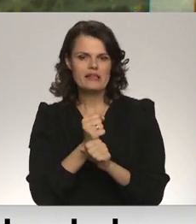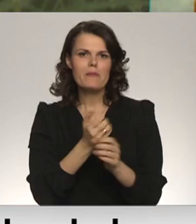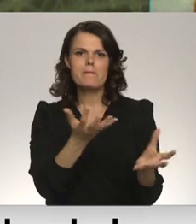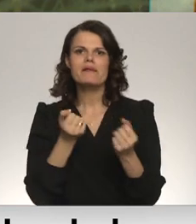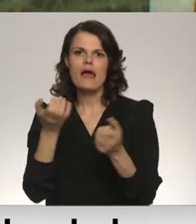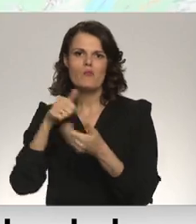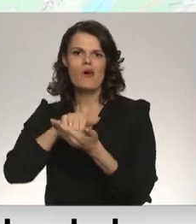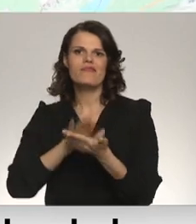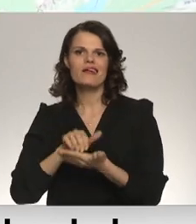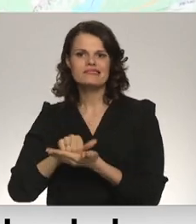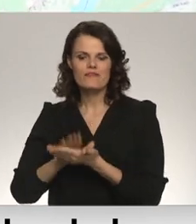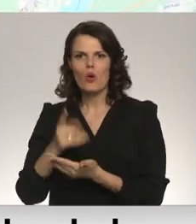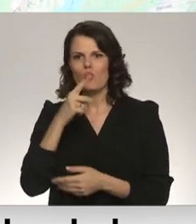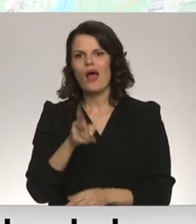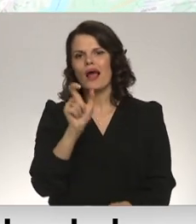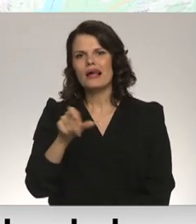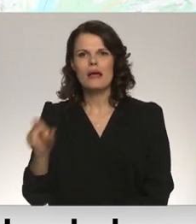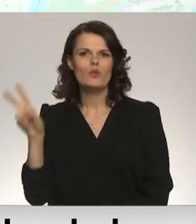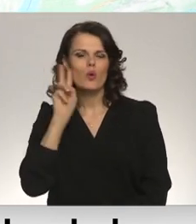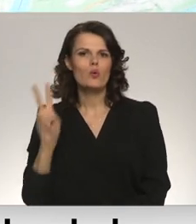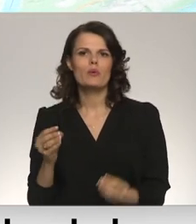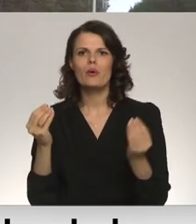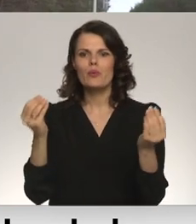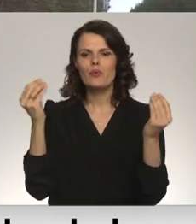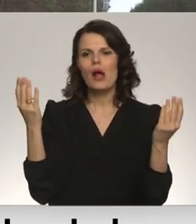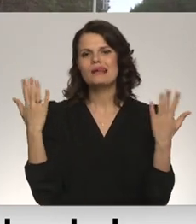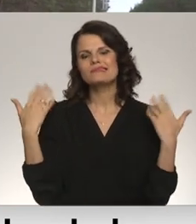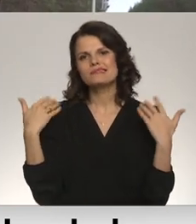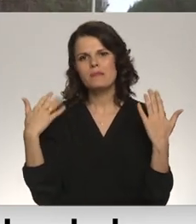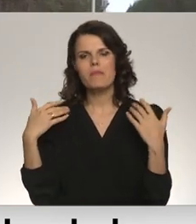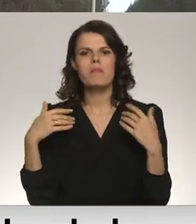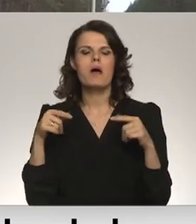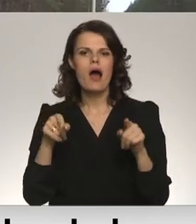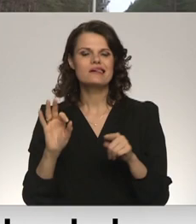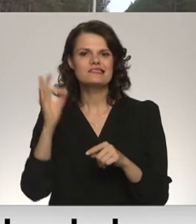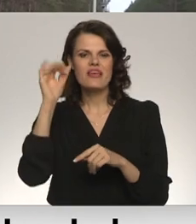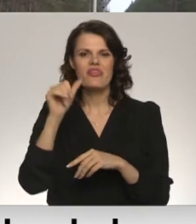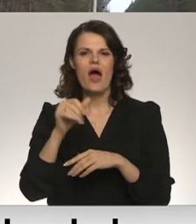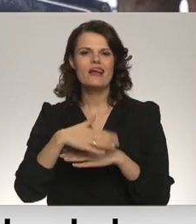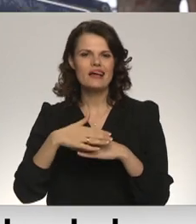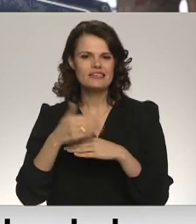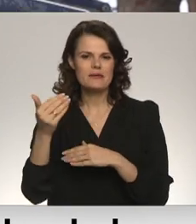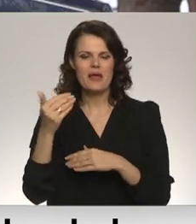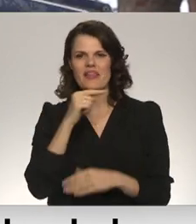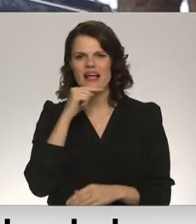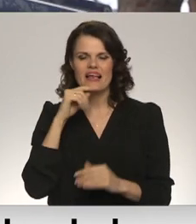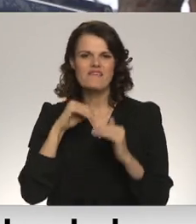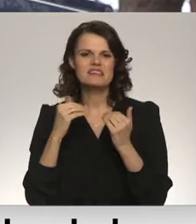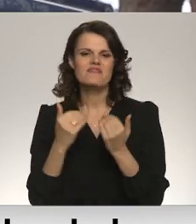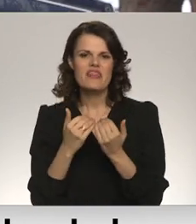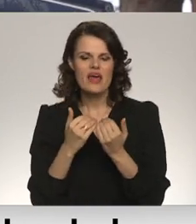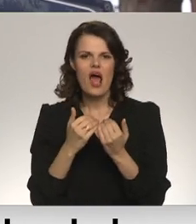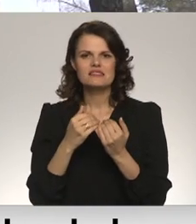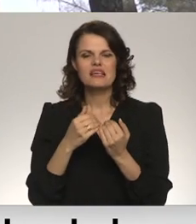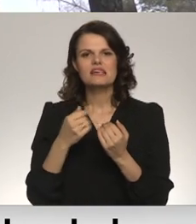klientiem. Jūrmalas elitārās spā sanatorijas Jantarni Bereg jeb Dzintarkrasts, kas pieder Krievijas federācijas prezidenta